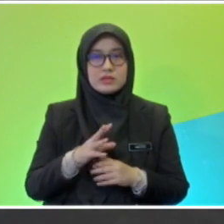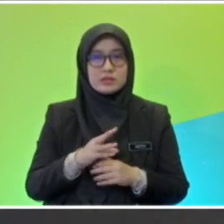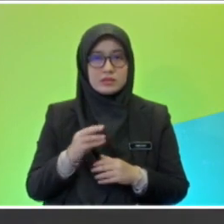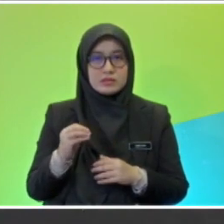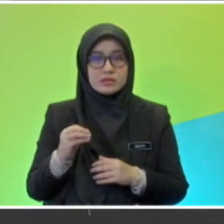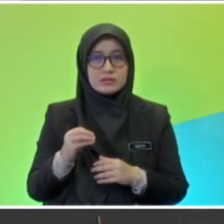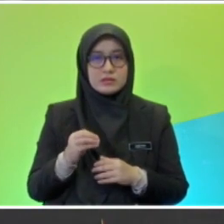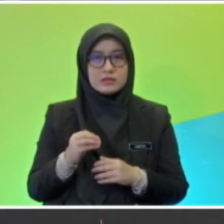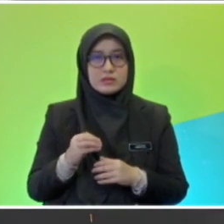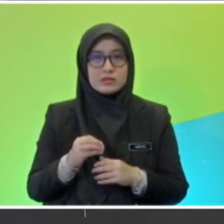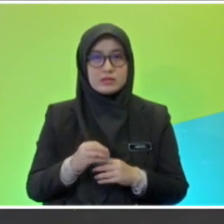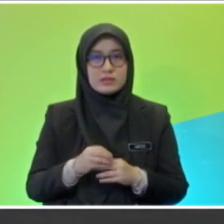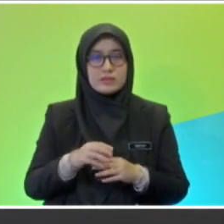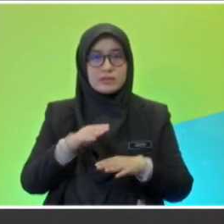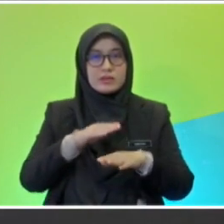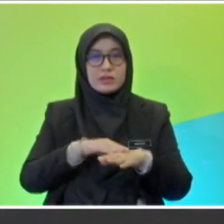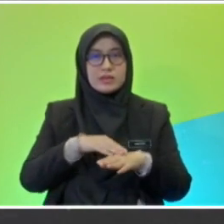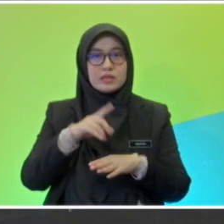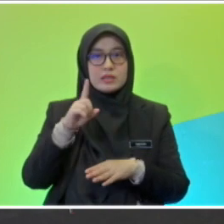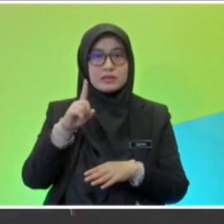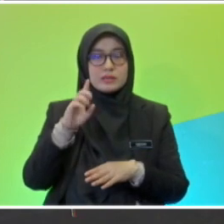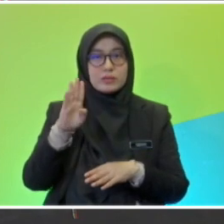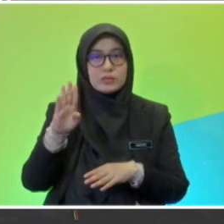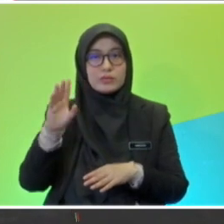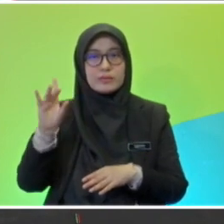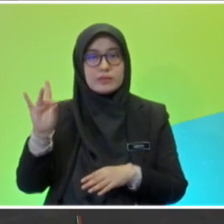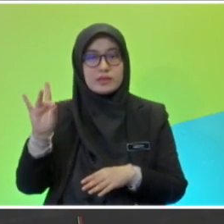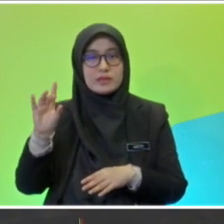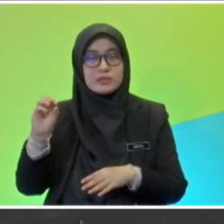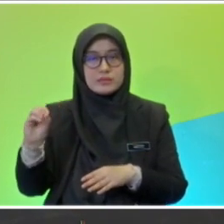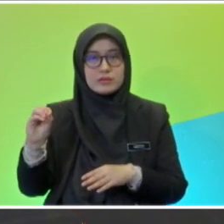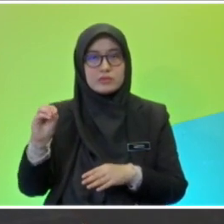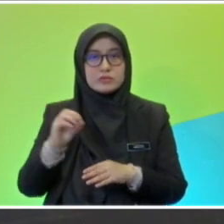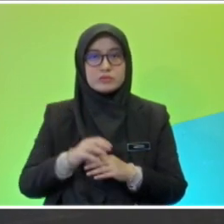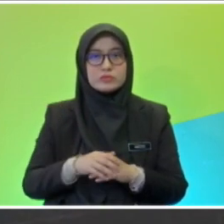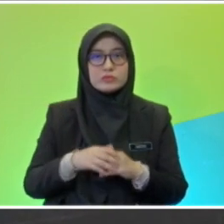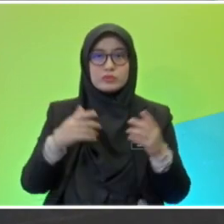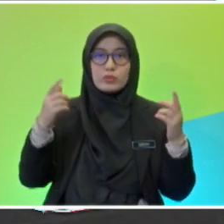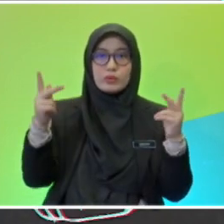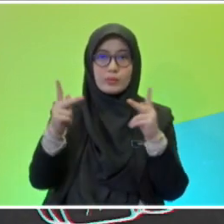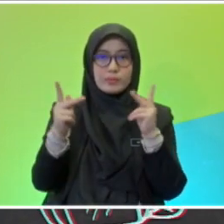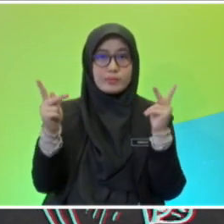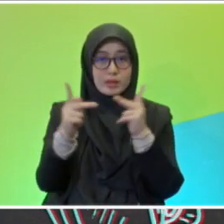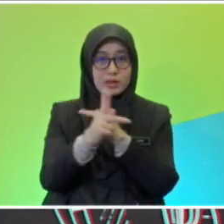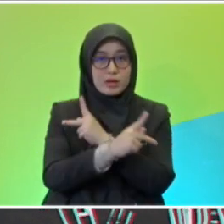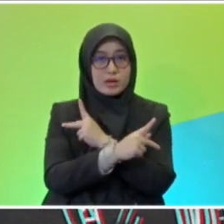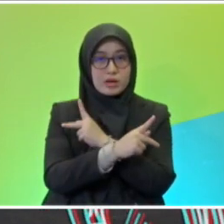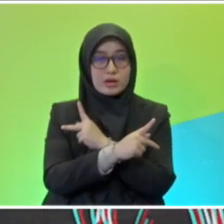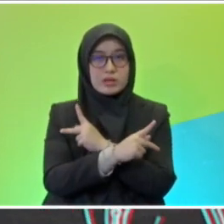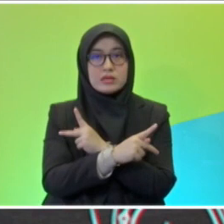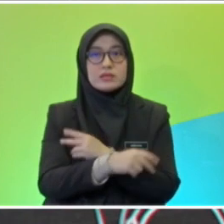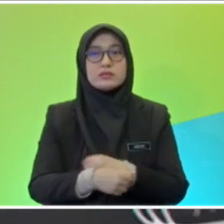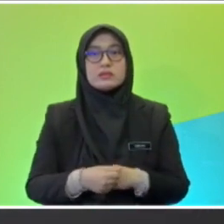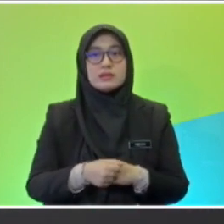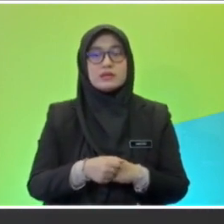pada tahun 1831 dalam perang Nanik pertama selesai dan pengikutnya mengalahkan bibit